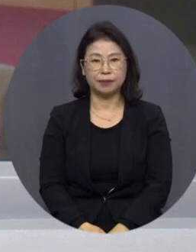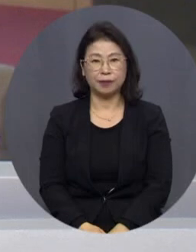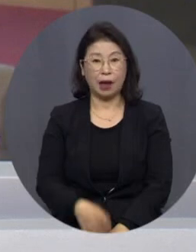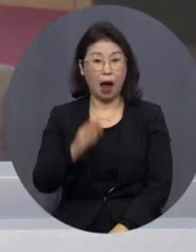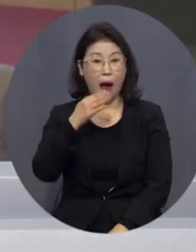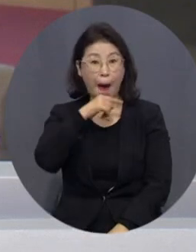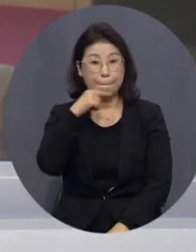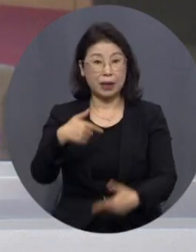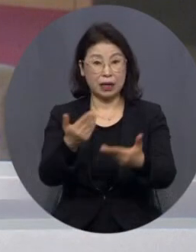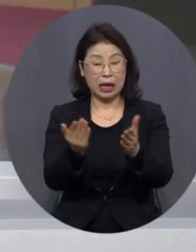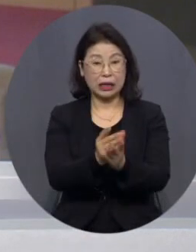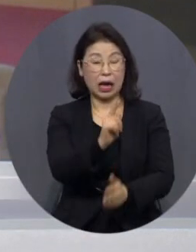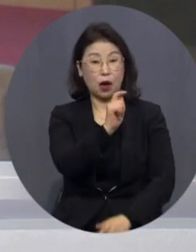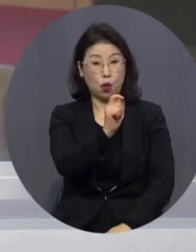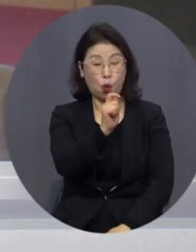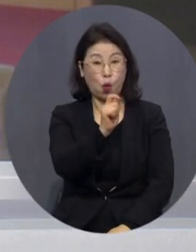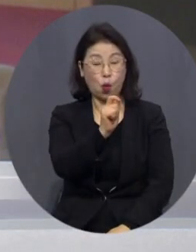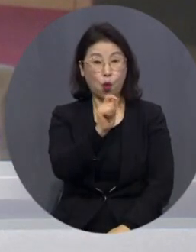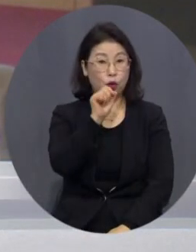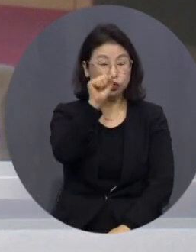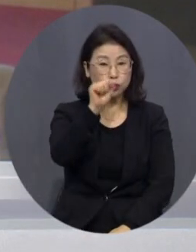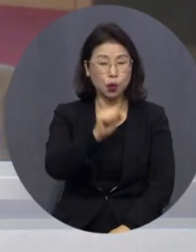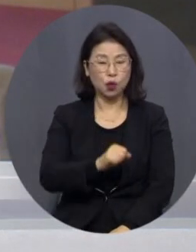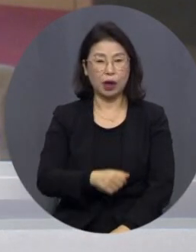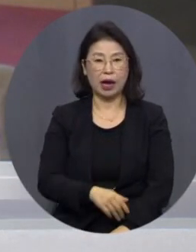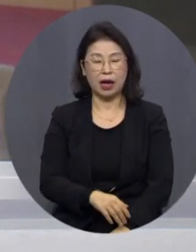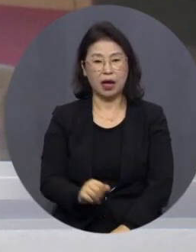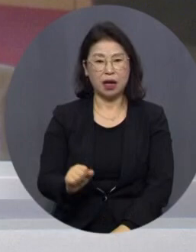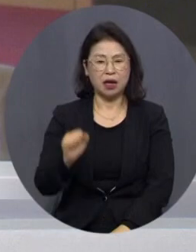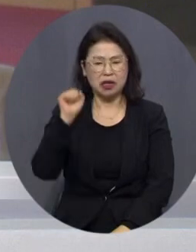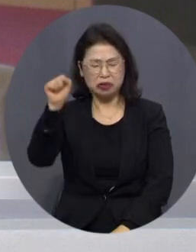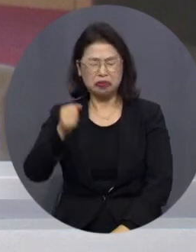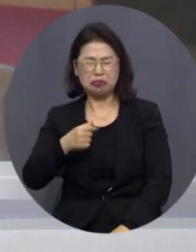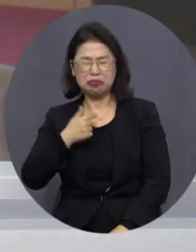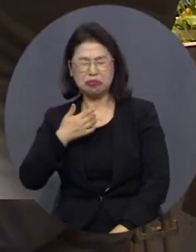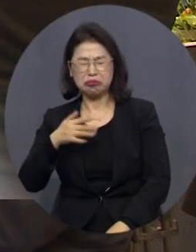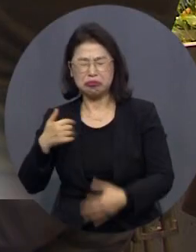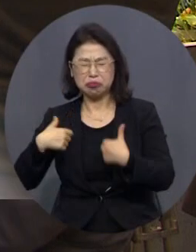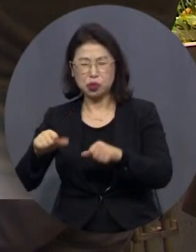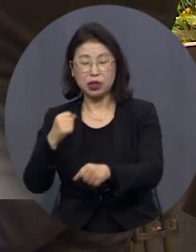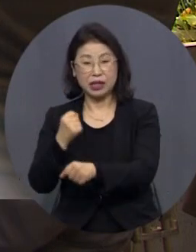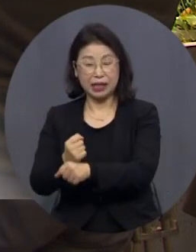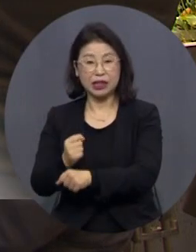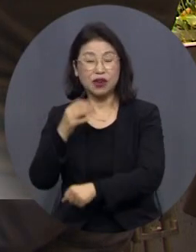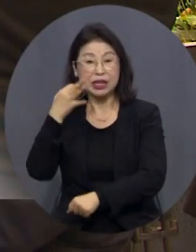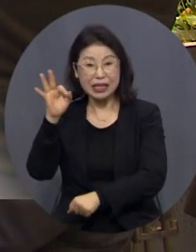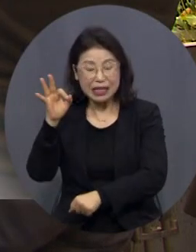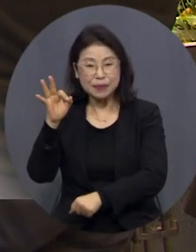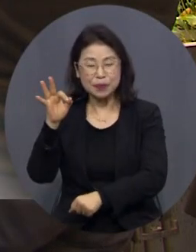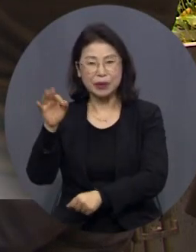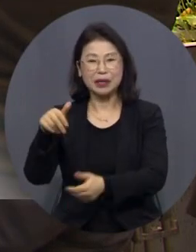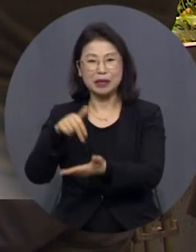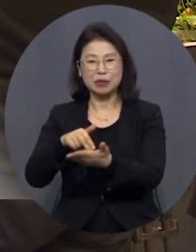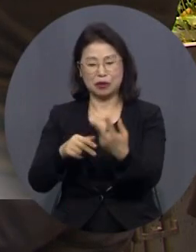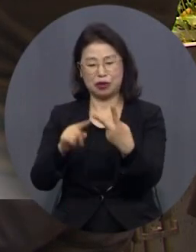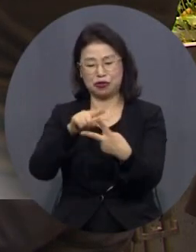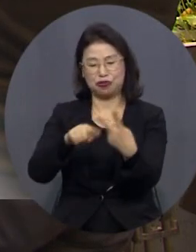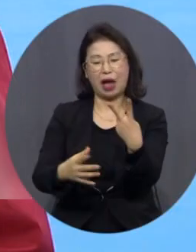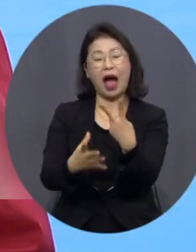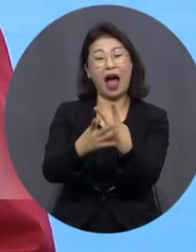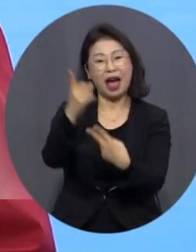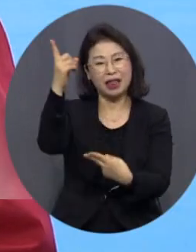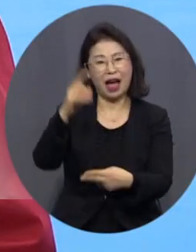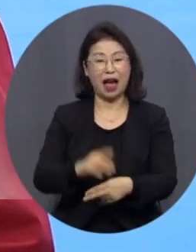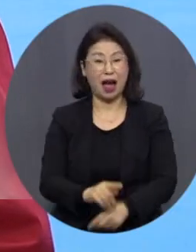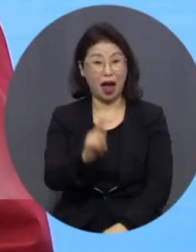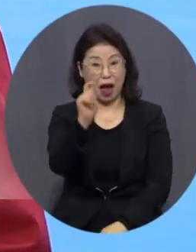국민의힘 고강철 제주시 갑 예비 후보가 불출마를 선언한 김영진 전 후보와 원팀을 구성했습니다.